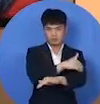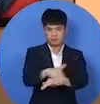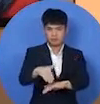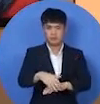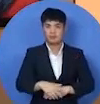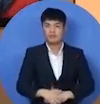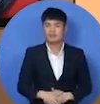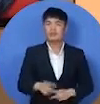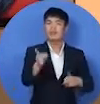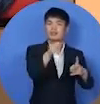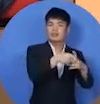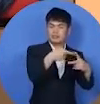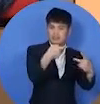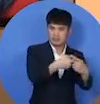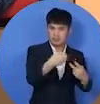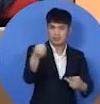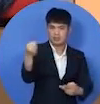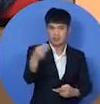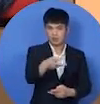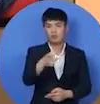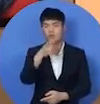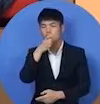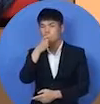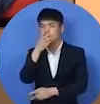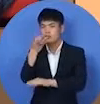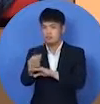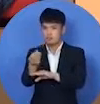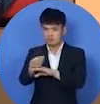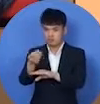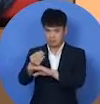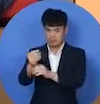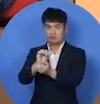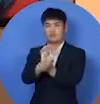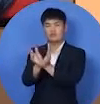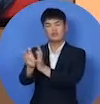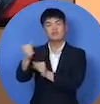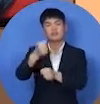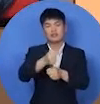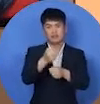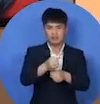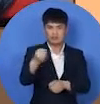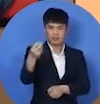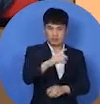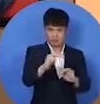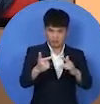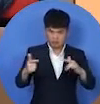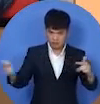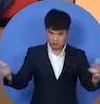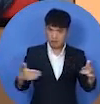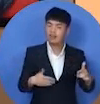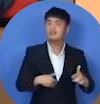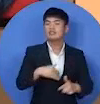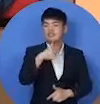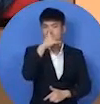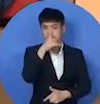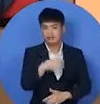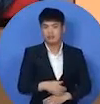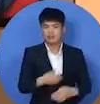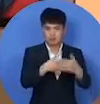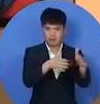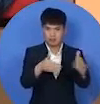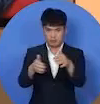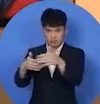농업과 생활 원예의 이해, 다육식물 정원 만들기, 스토리 가든, 천연 모스 활용 소품 만들기 등이며